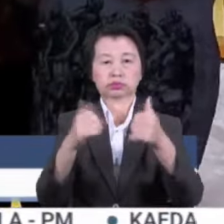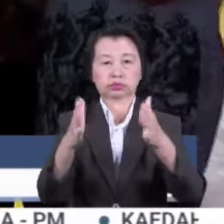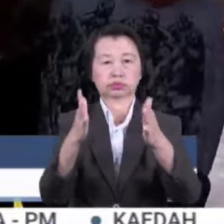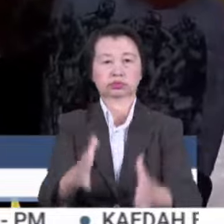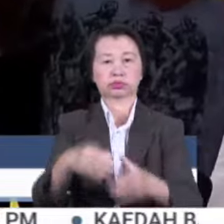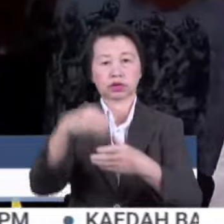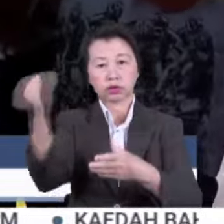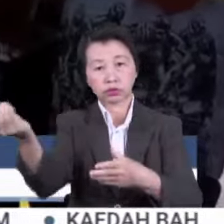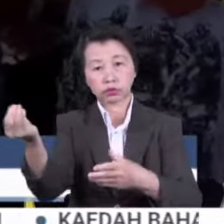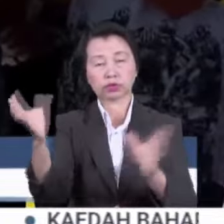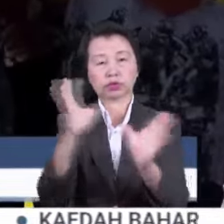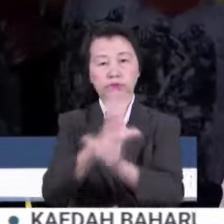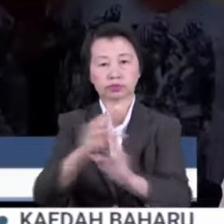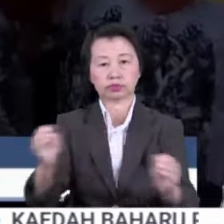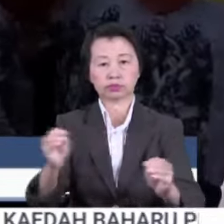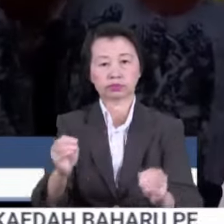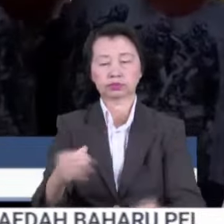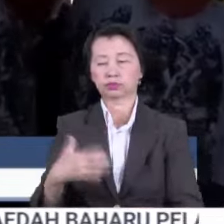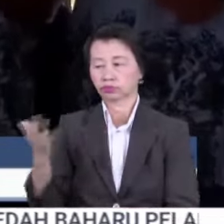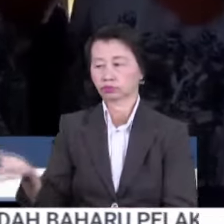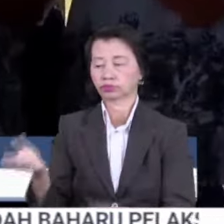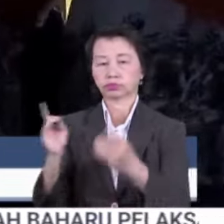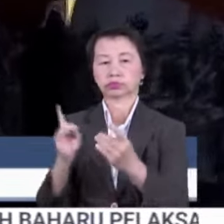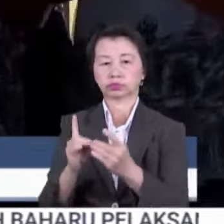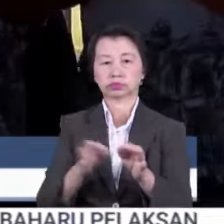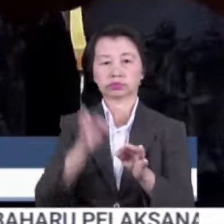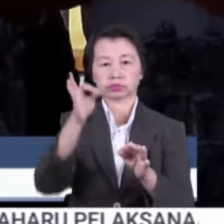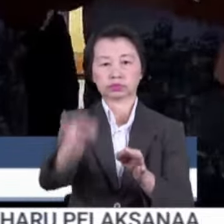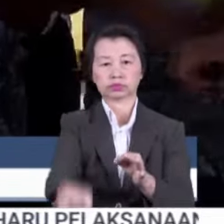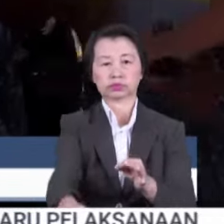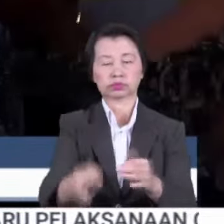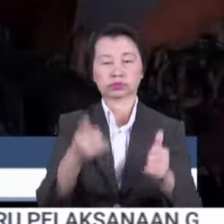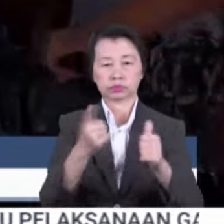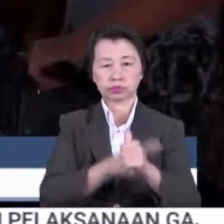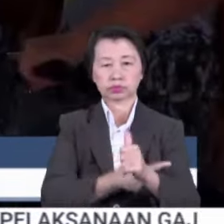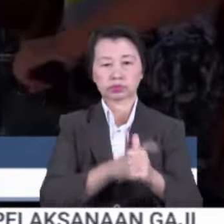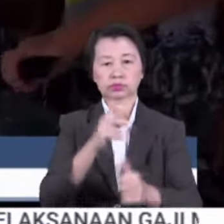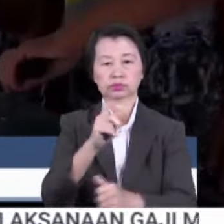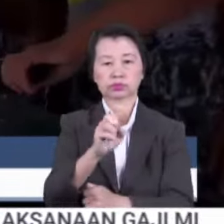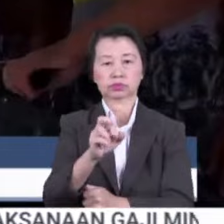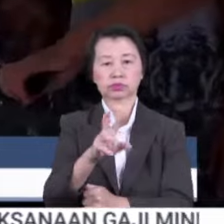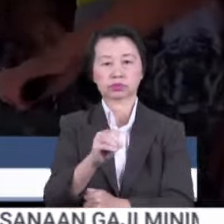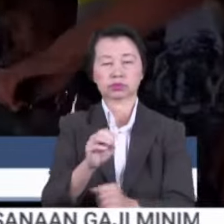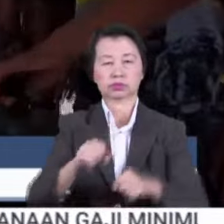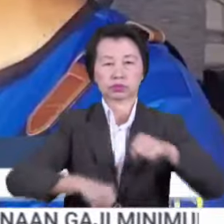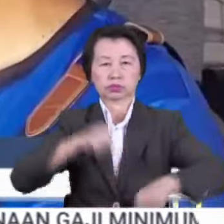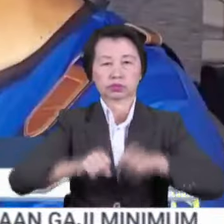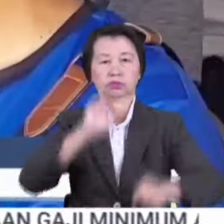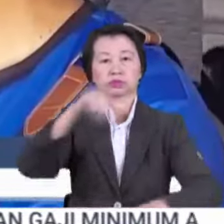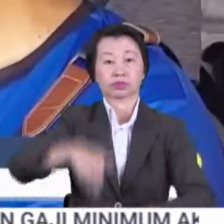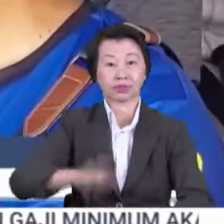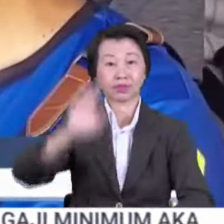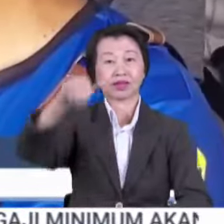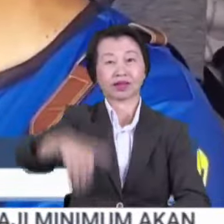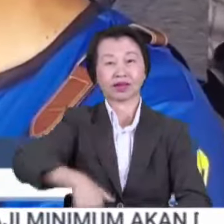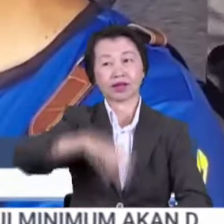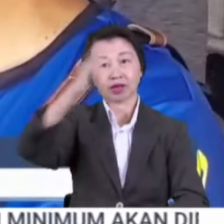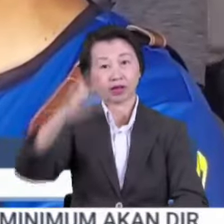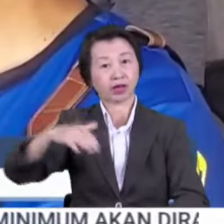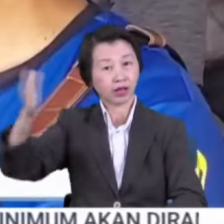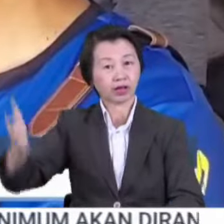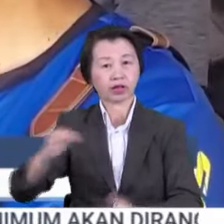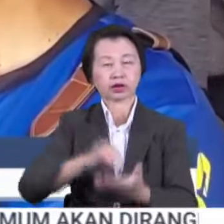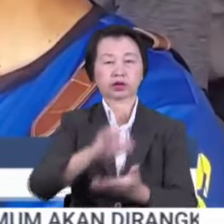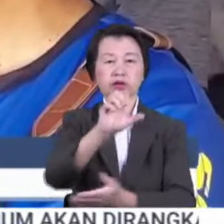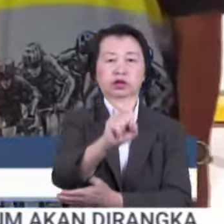di luar Serawak beliau ditemui pada penangguhan edisi pertama Krian mountain bike xchallenge di